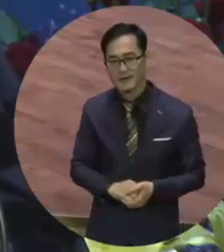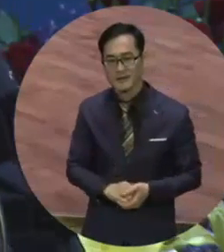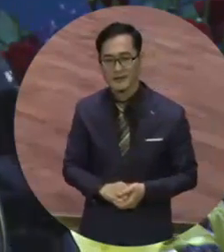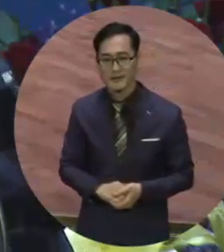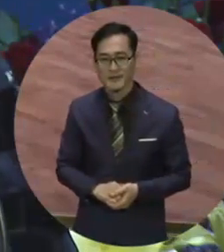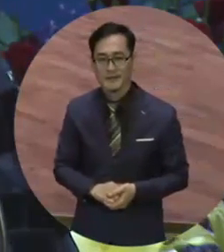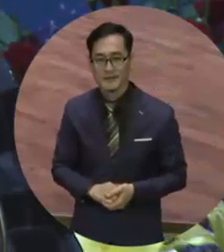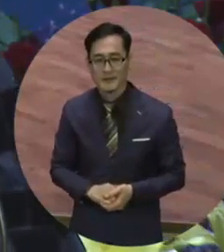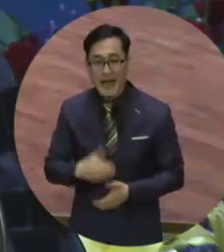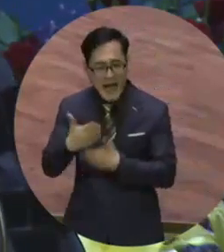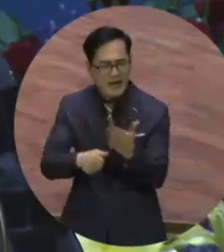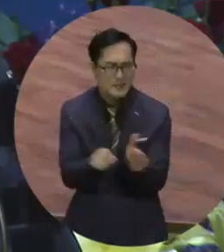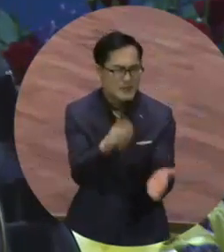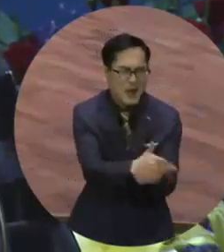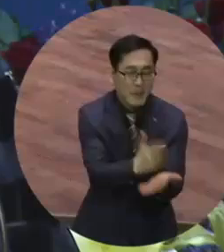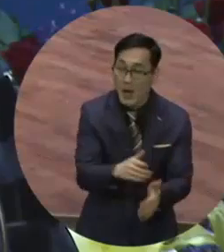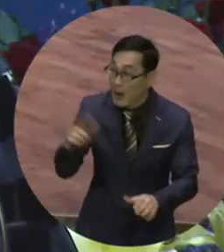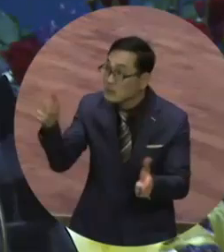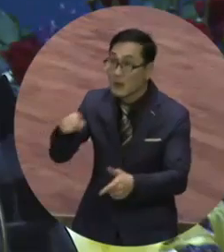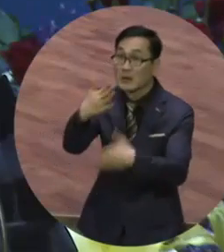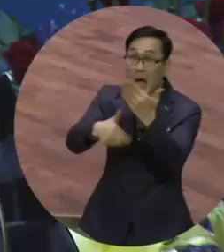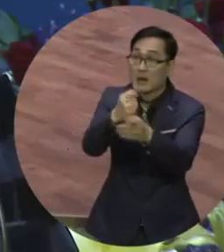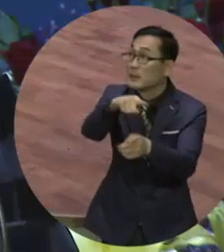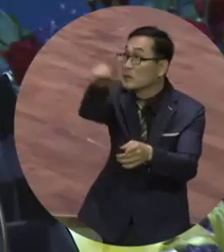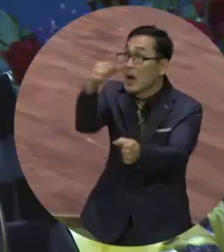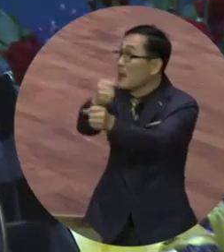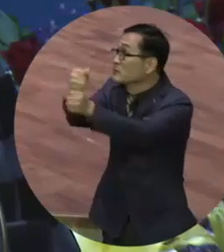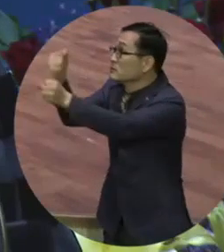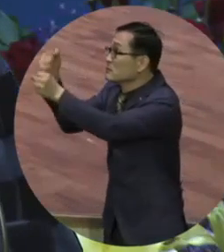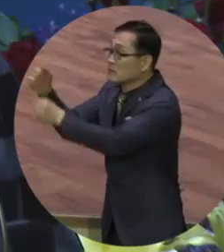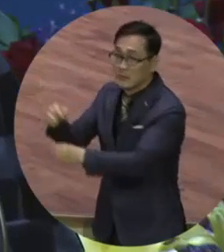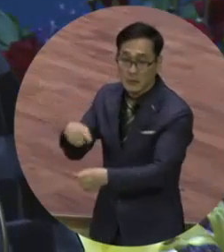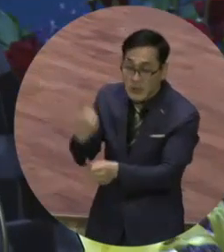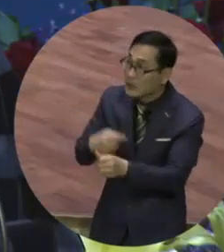하나님을 믿지 말라고 해도 하나님 믿어야 되는데